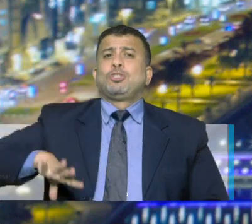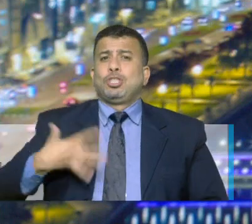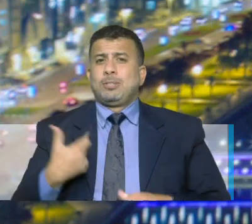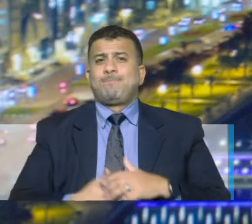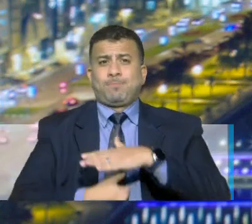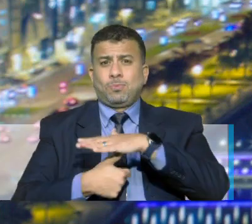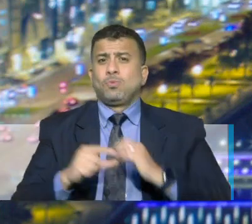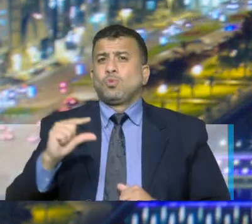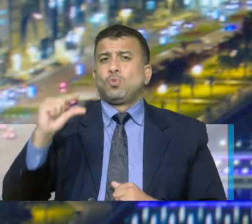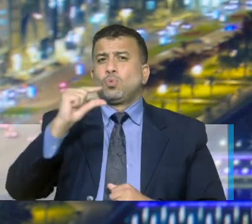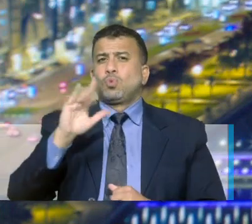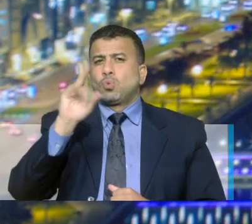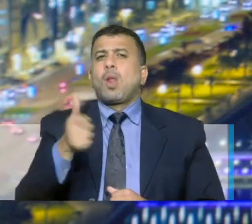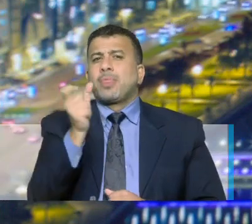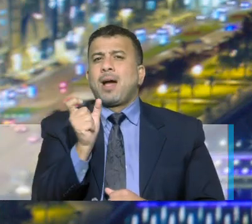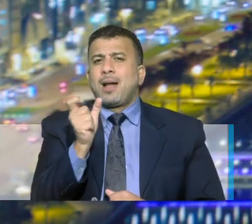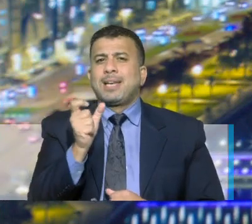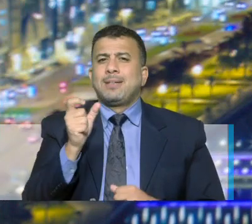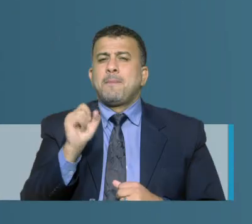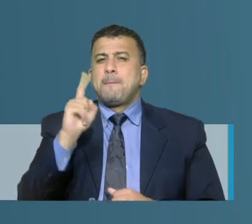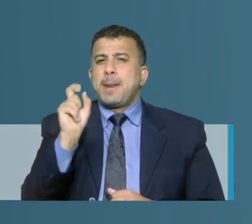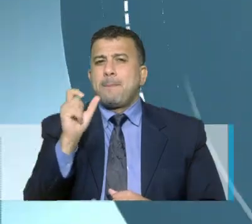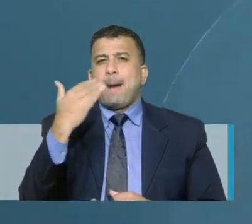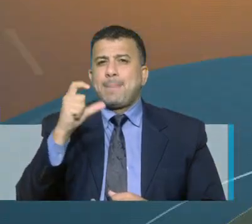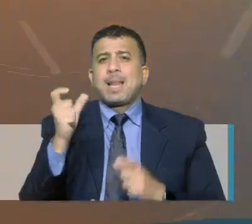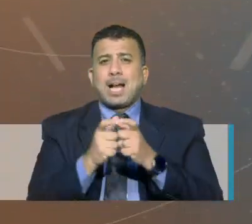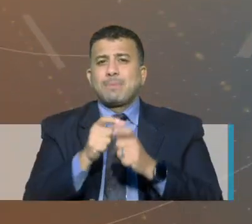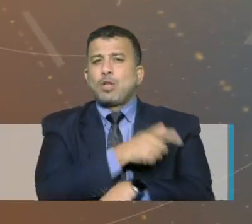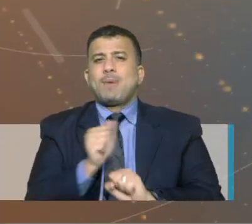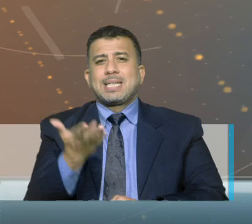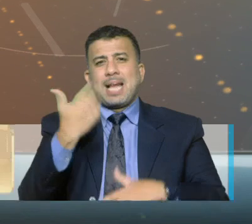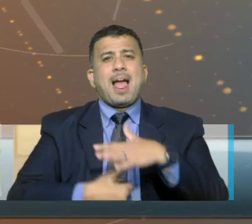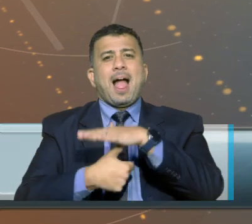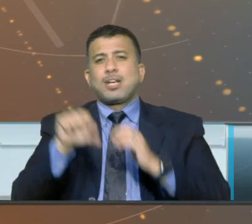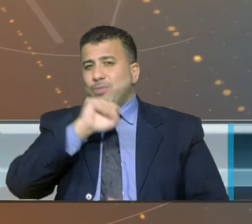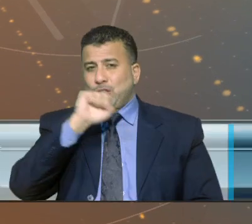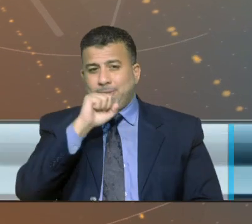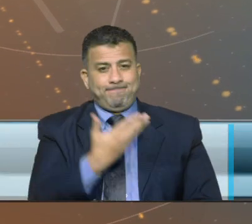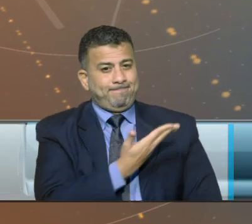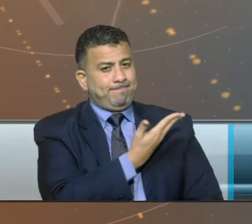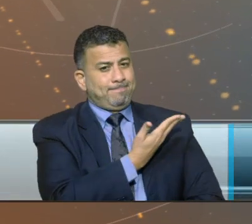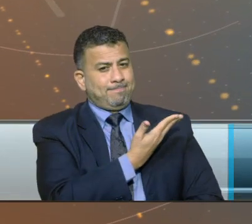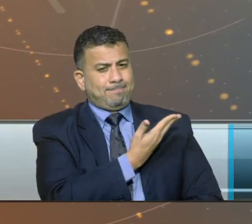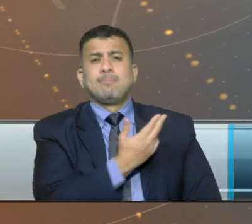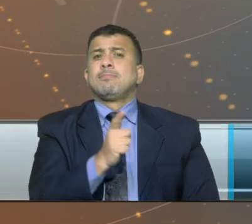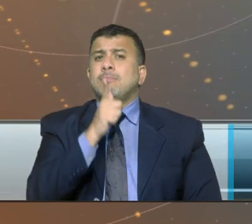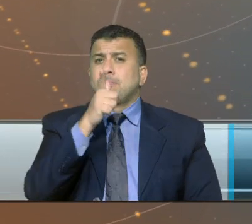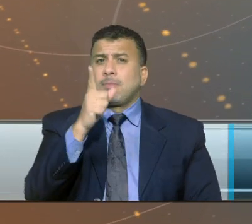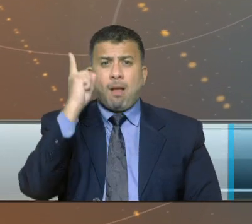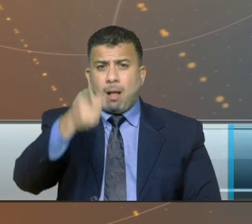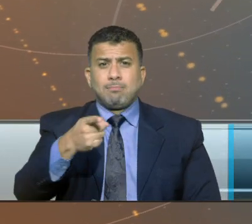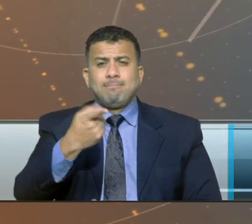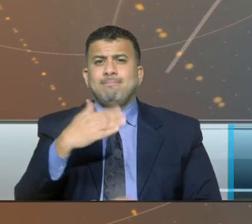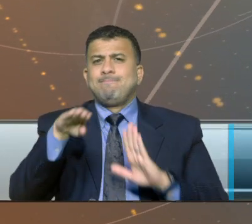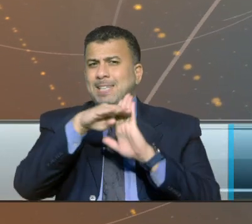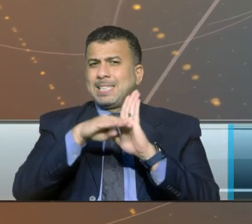وكان صاحب السمو الشيخ الدكتور سلطان بن محمد القاسمي عضو المجلس الاعلى حاكم الشارقه قد اصدر